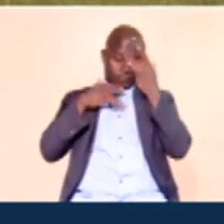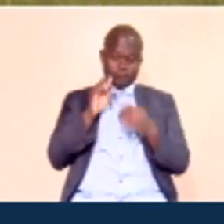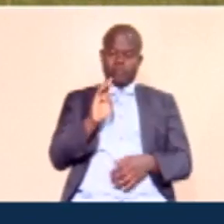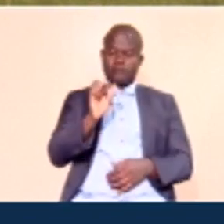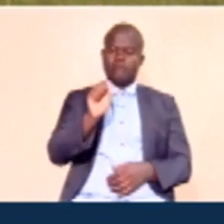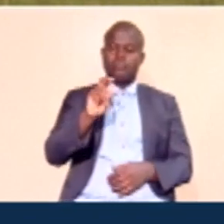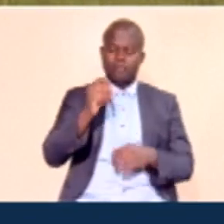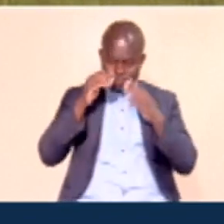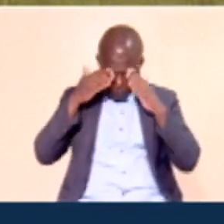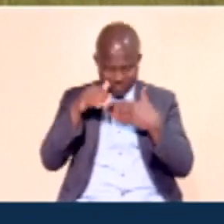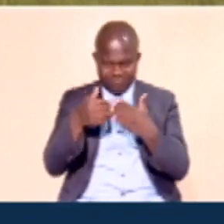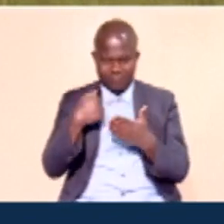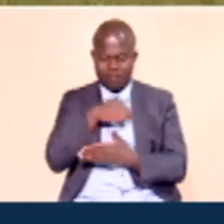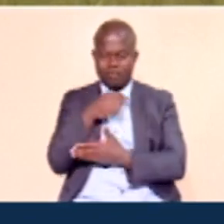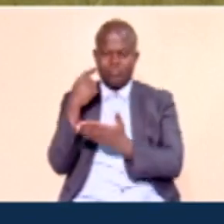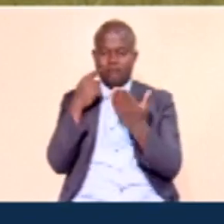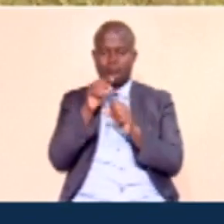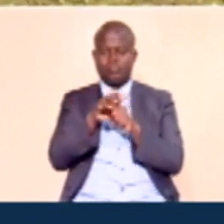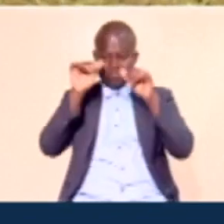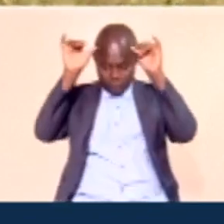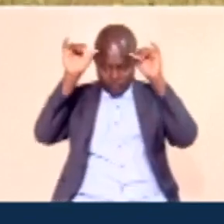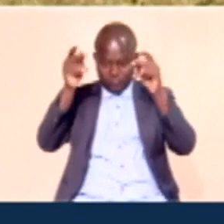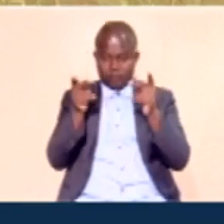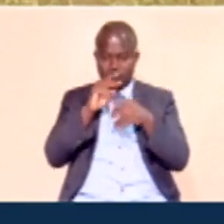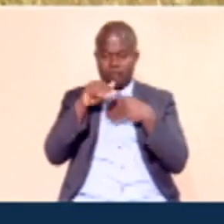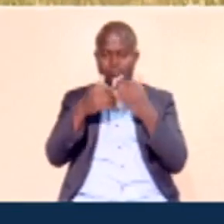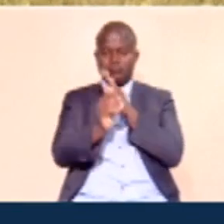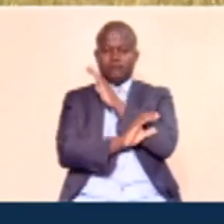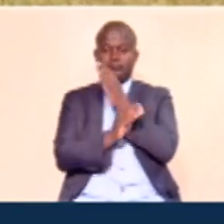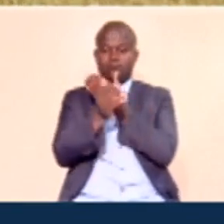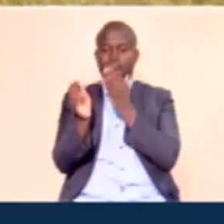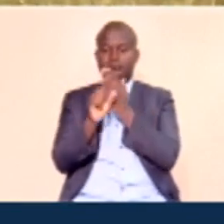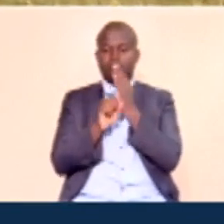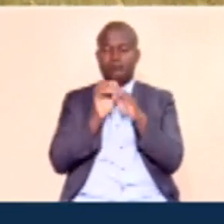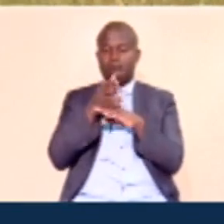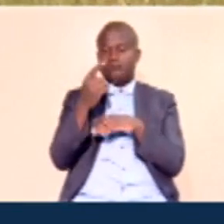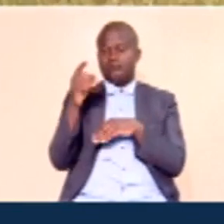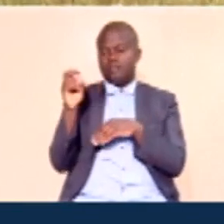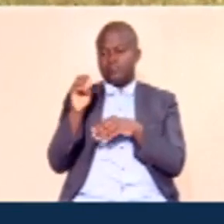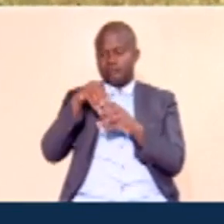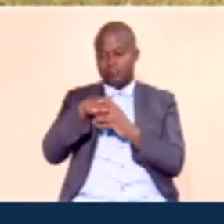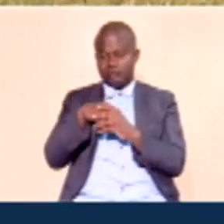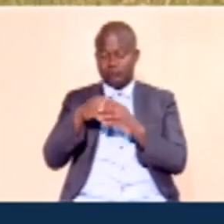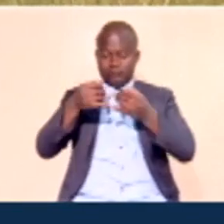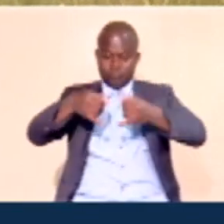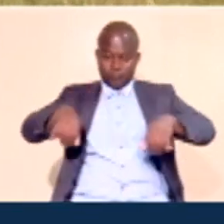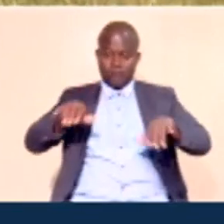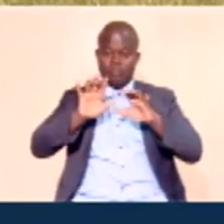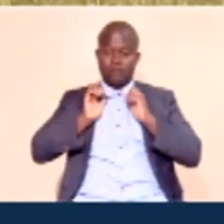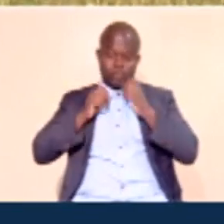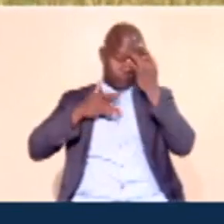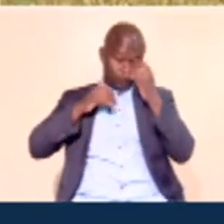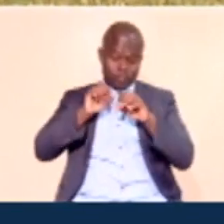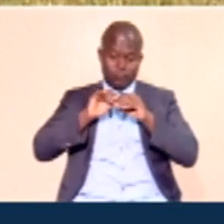y'ubuganga yibasiye amatungo yuza cyane cyane inka mu bice byose by'igihugu aho imirenge isaga 100 yashyizwe mu kato hindwa kw'iki cyorezo